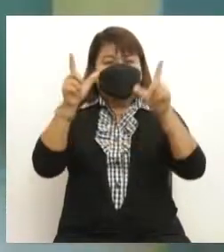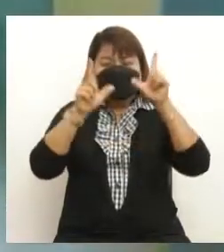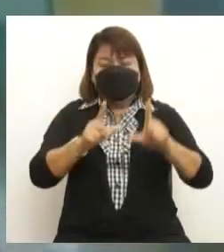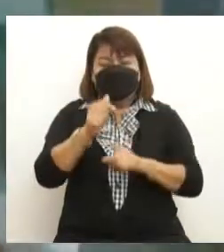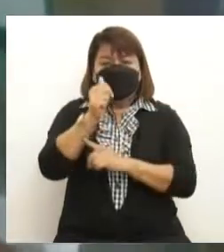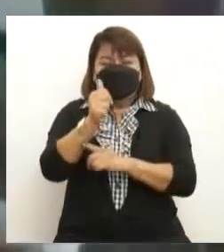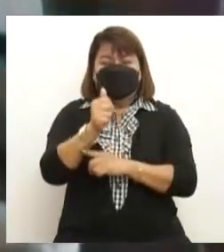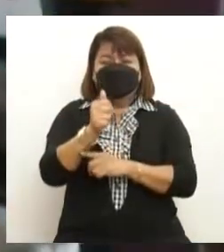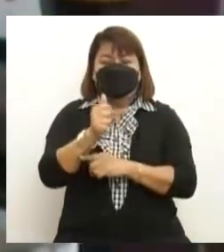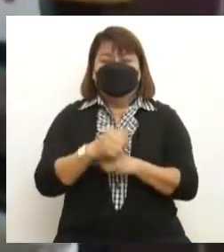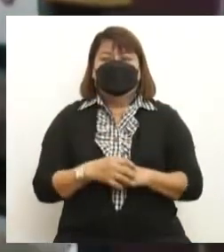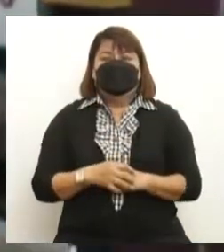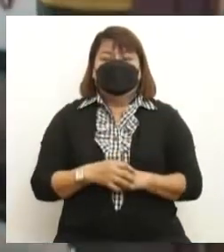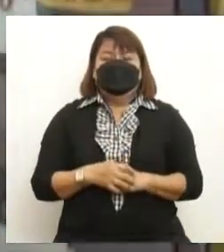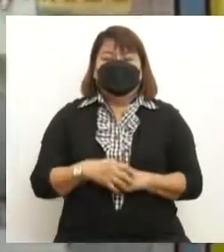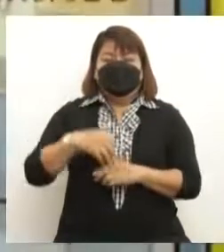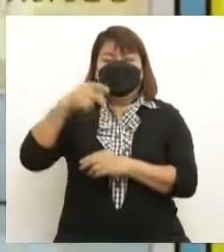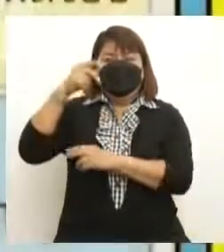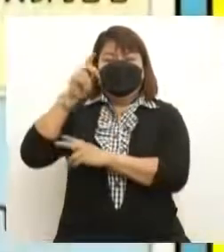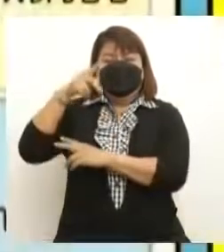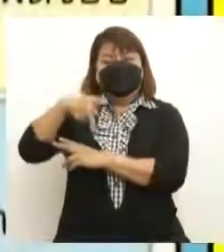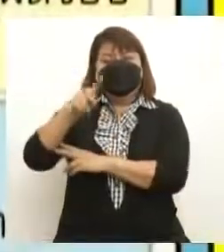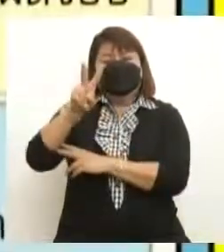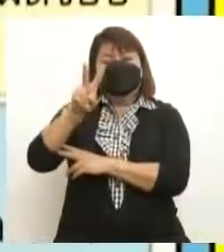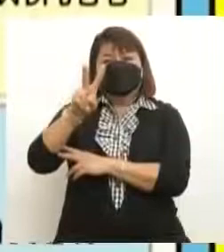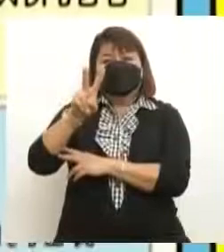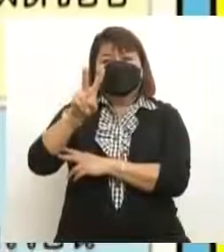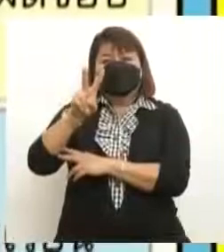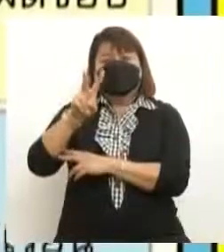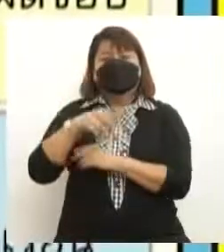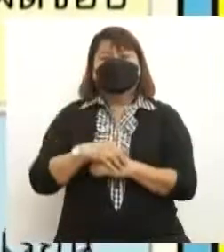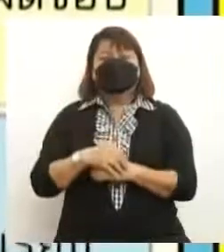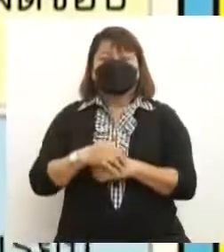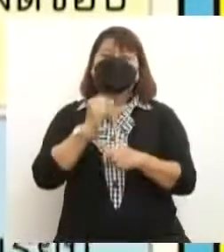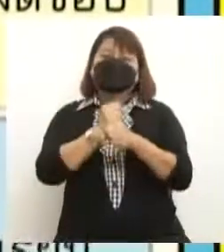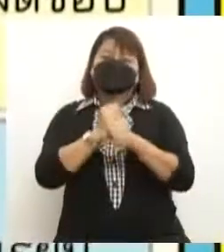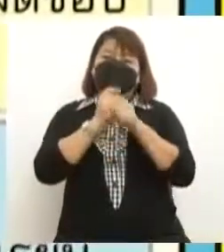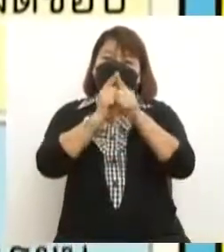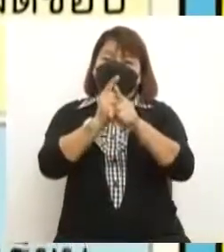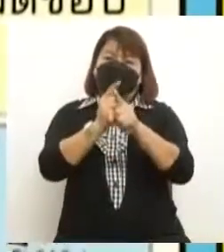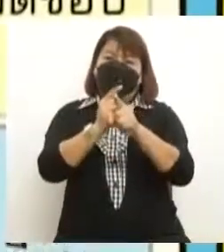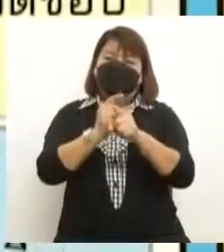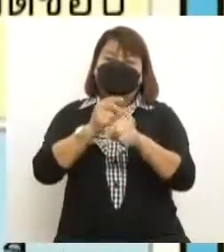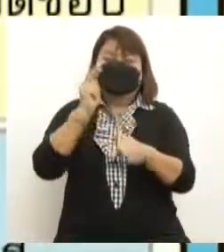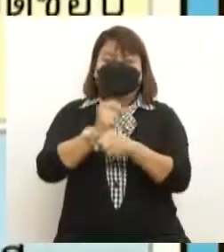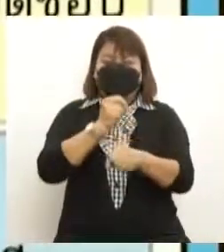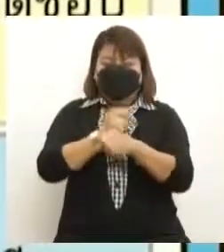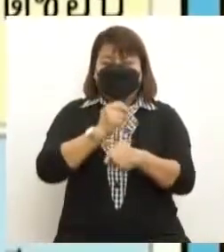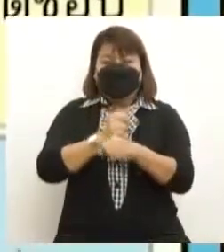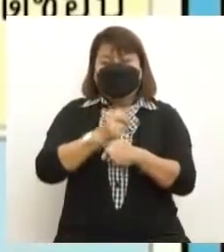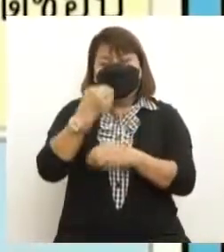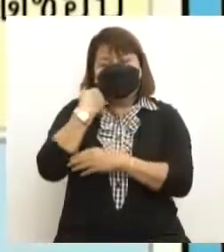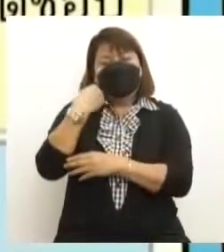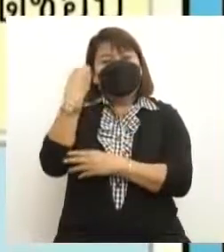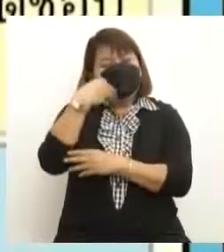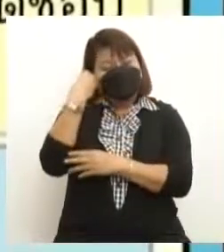ที่ยึดถือไว้เป็นหลักค่ะ P ที่2นะคะ P Practice การปฏิบัติตามมาตรการจนเกิดเป็นนิสัยปกติใหม่โดยบุค